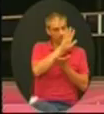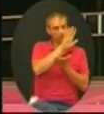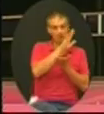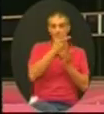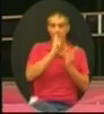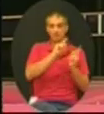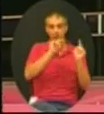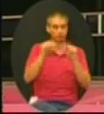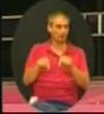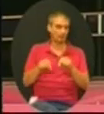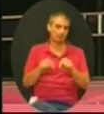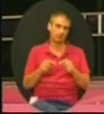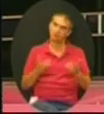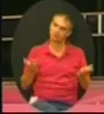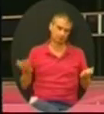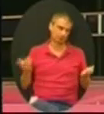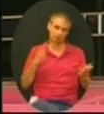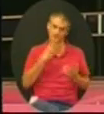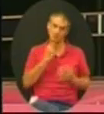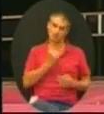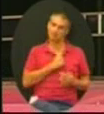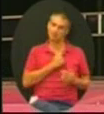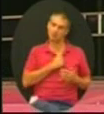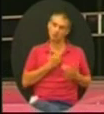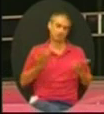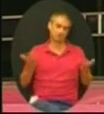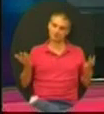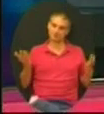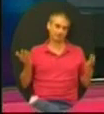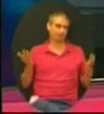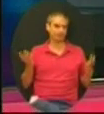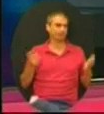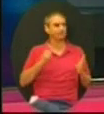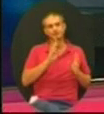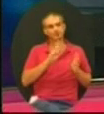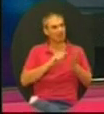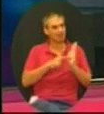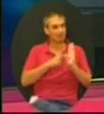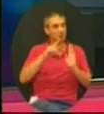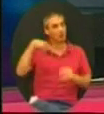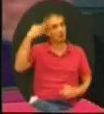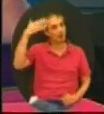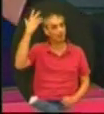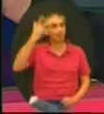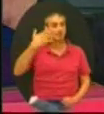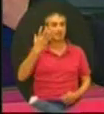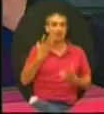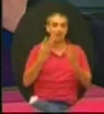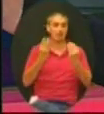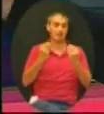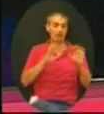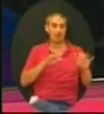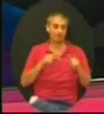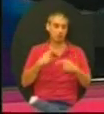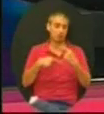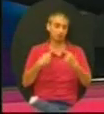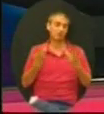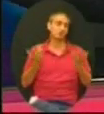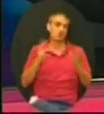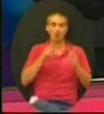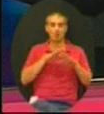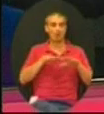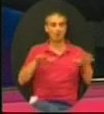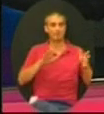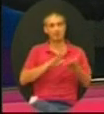רוב מי שבא לכותל, שהם יהודים אורתודוקסים, אני לא חושבת שזה משהו שאנחנו יכולים להיות בו. יכול שביום מן הימים, כשיהיו הרבה מאוד רפורמים וקונסרבטיבים,